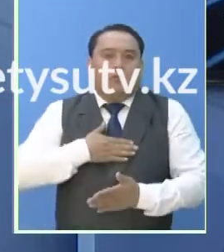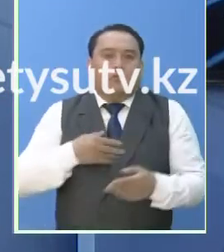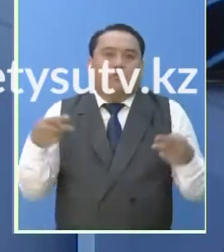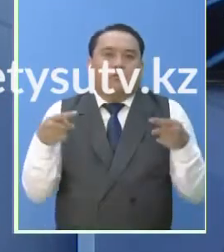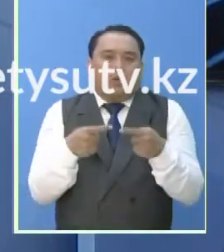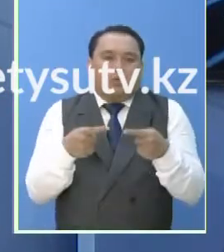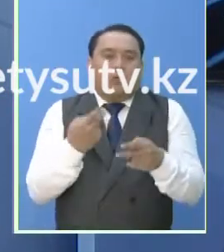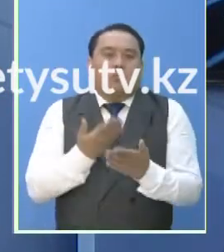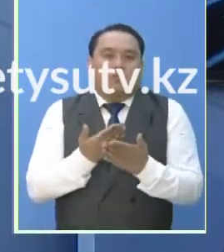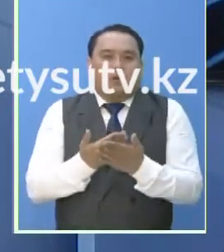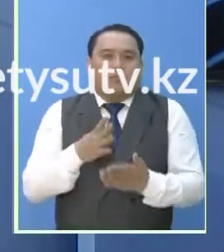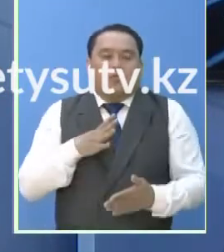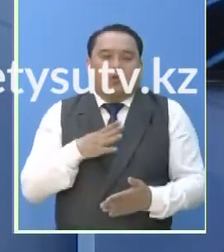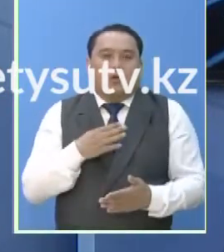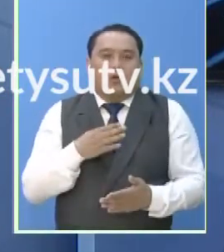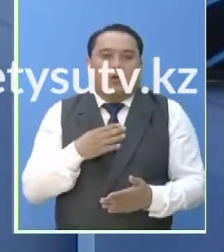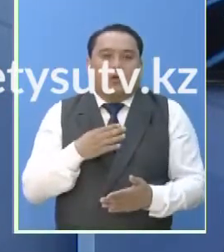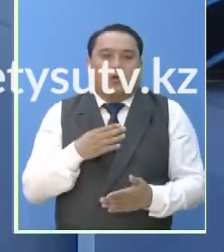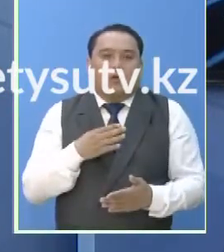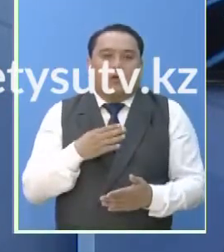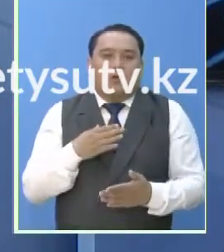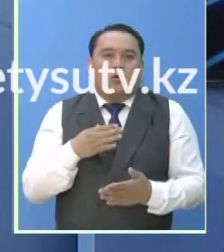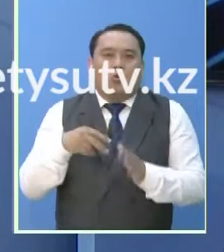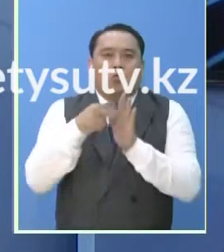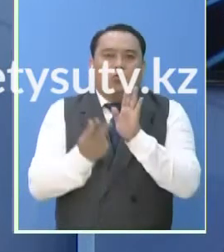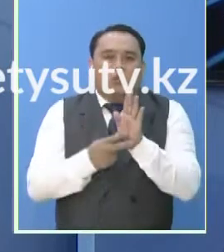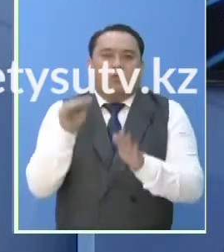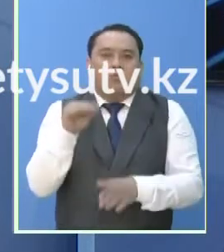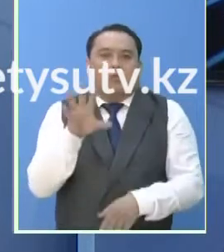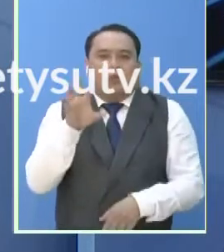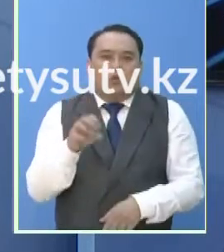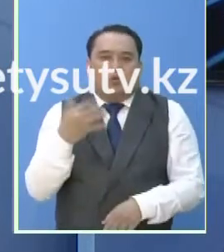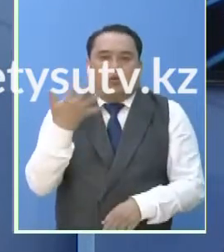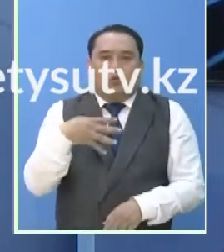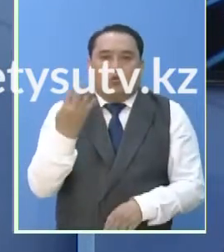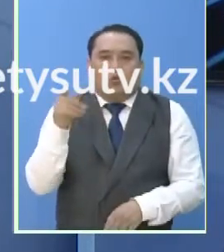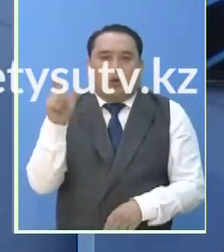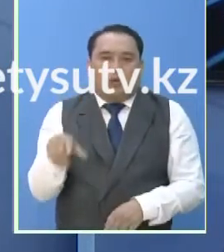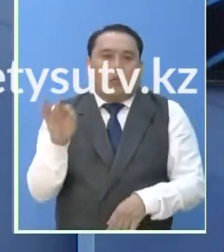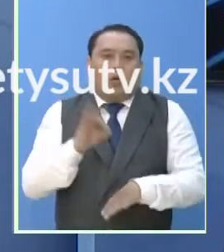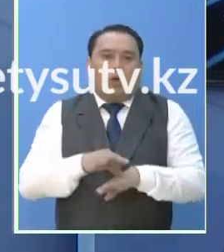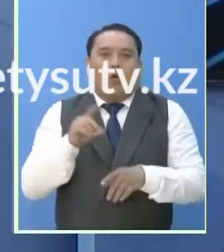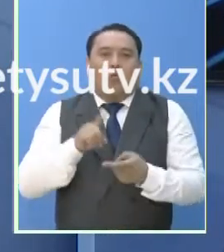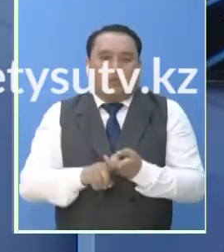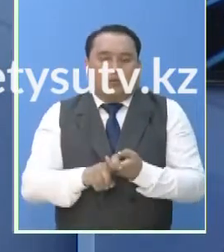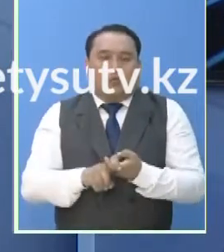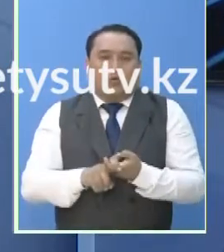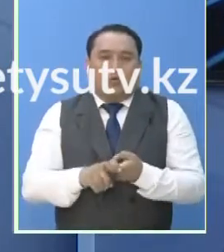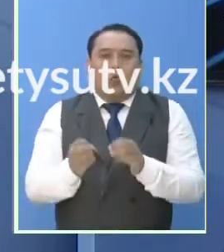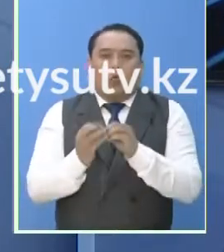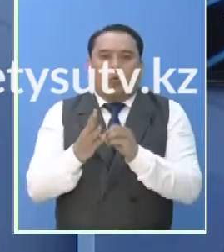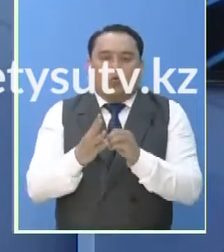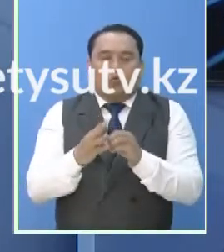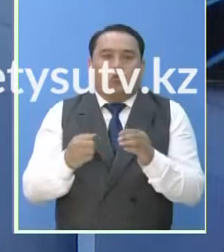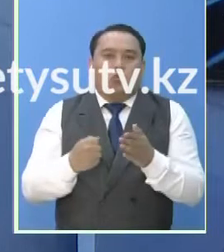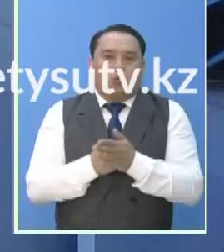салыстырмалы түрде айтатын болсақ, мысалы мен сіздерге қазір жіктеп берейін, 18554 адам ауырды деп отырмыз енді облыста. Соның мысалы 14 жасқа